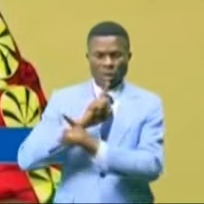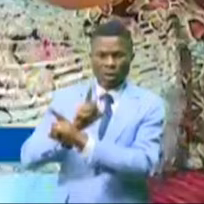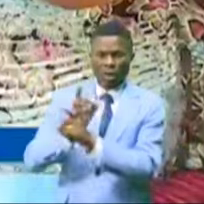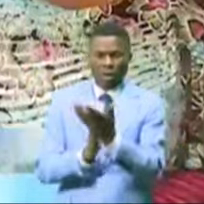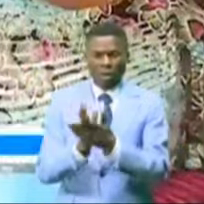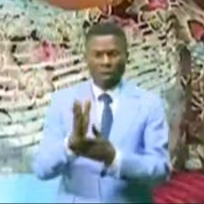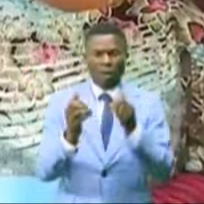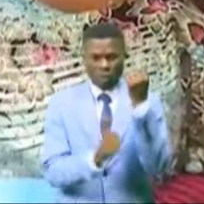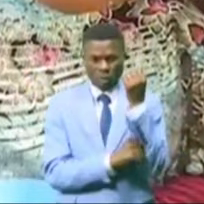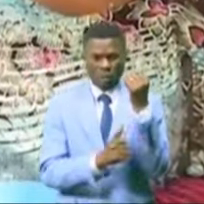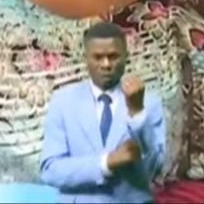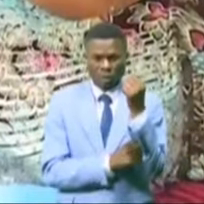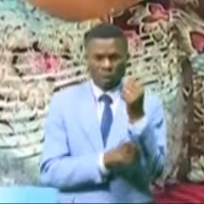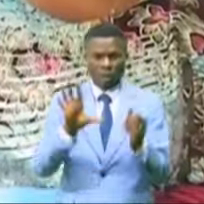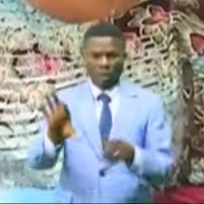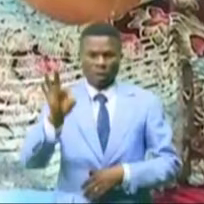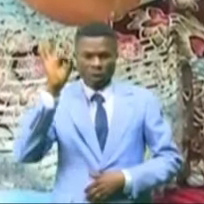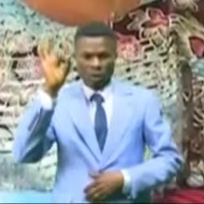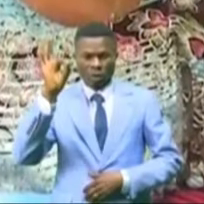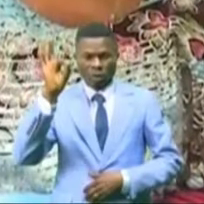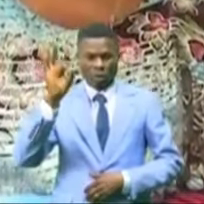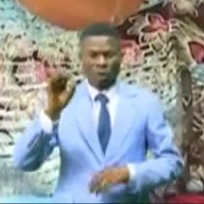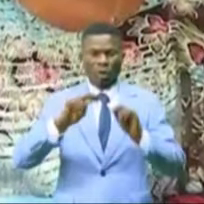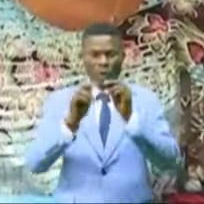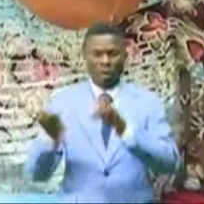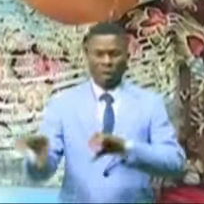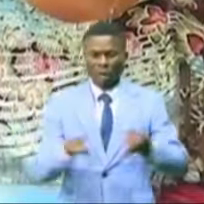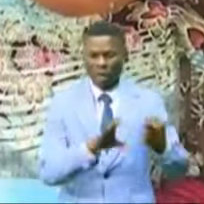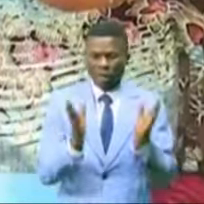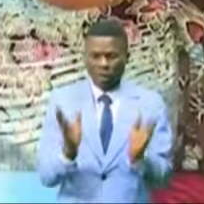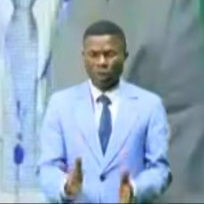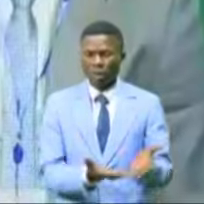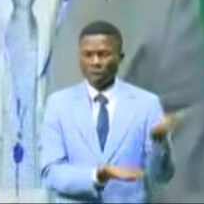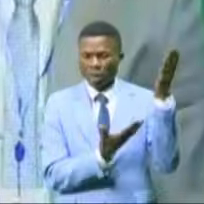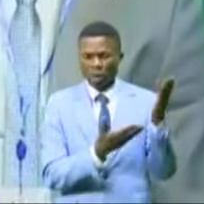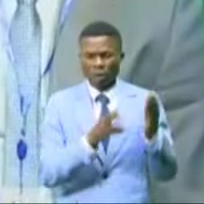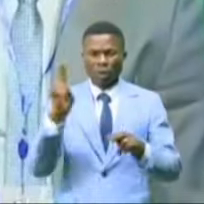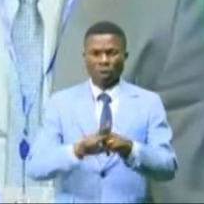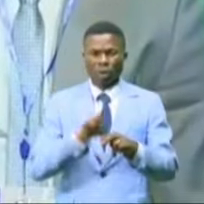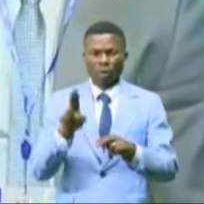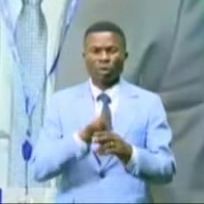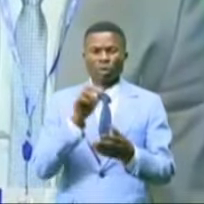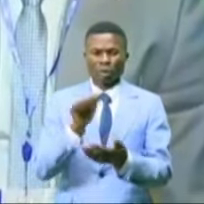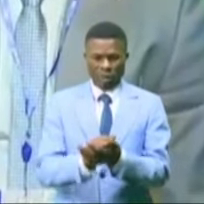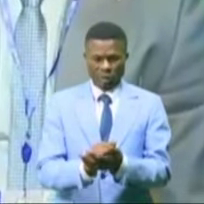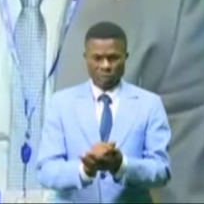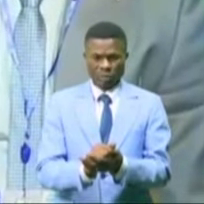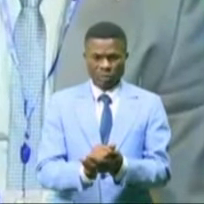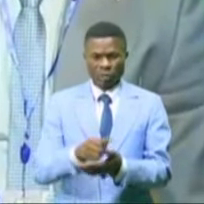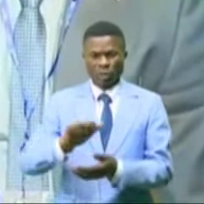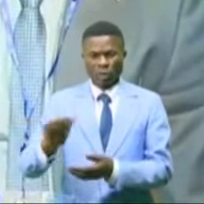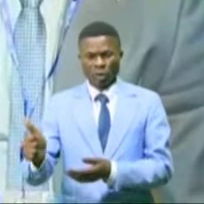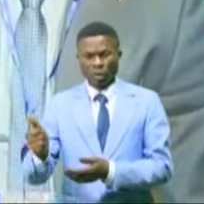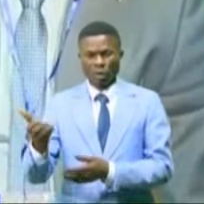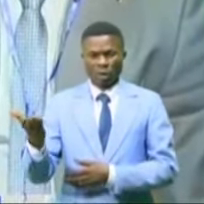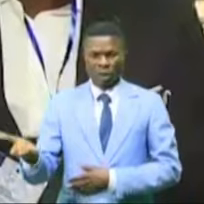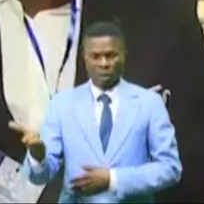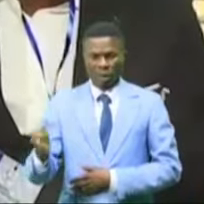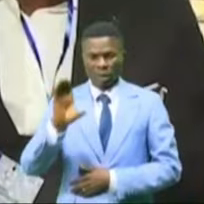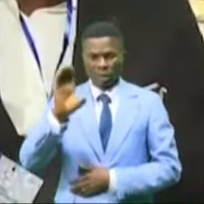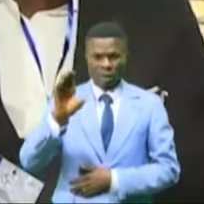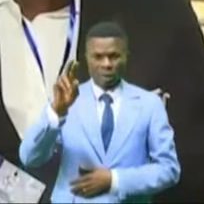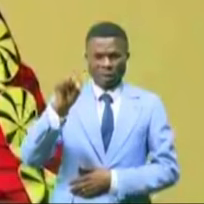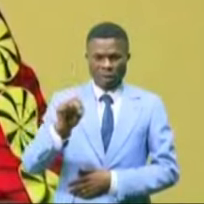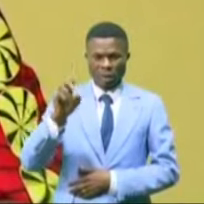droits de l'homme, a été désignée parmi les acteurs clés d'exécution. D'autre part, la CNDH